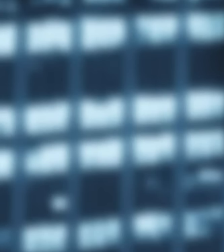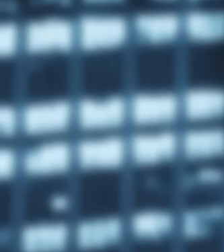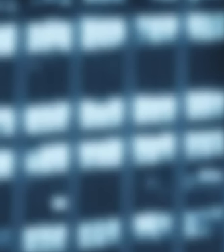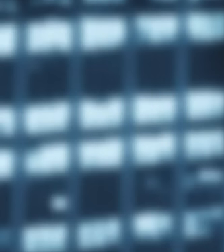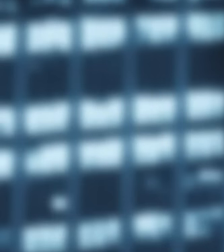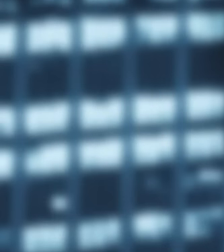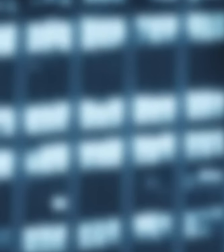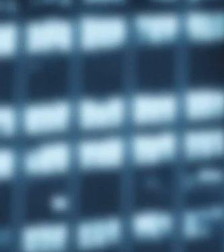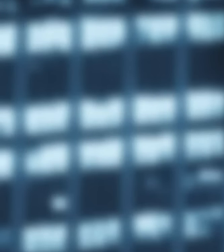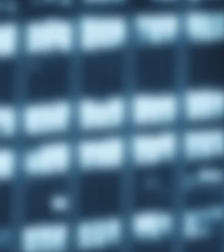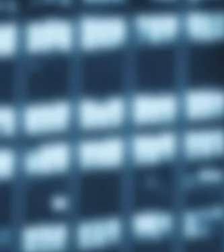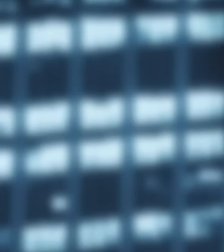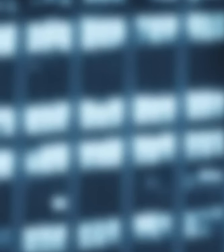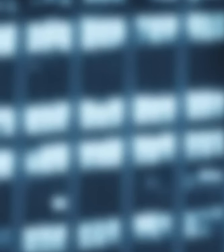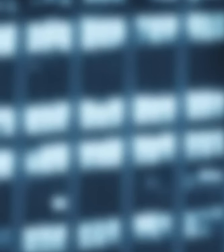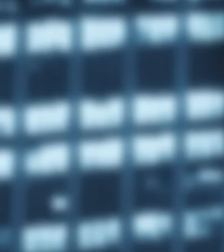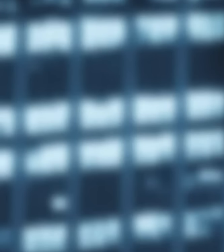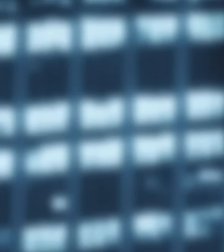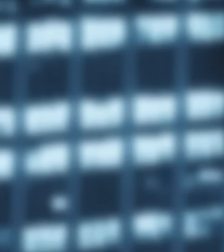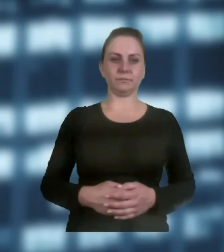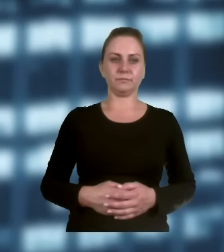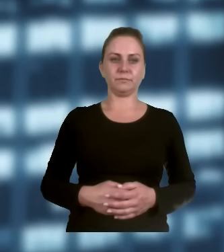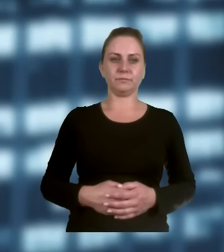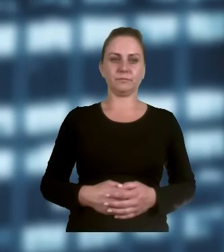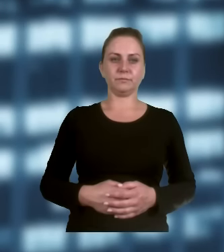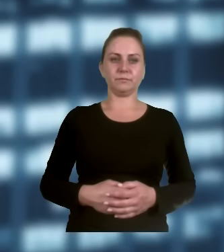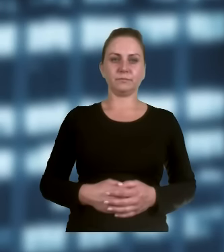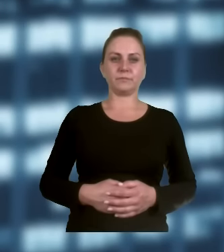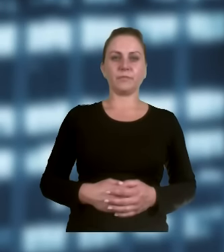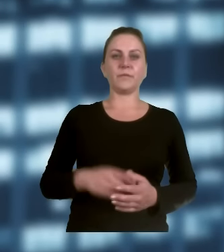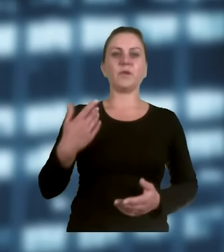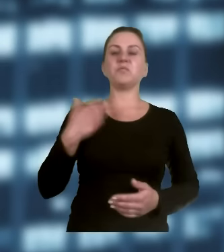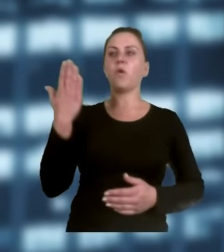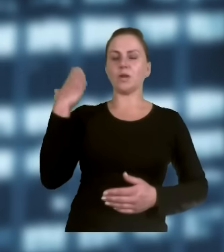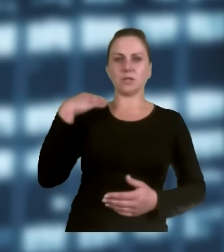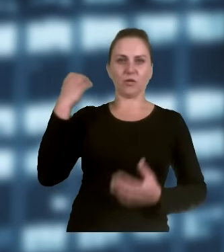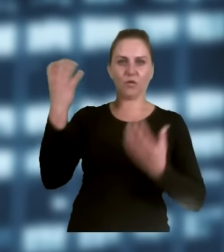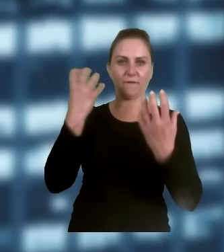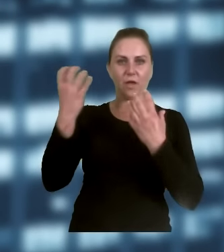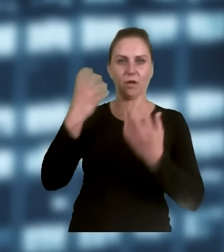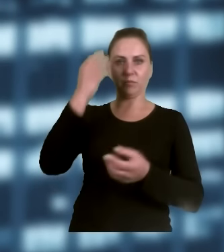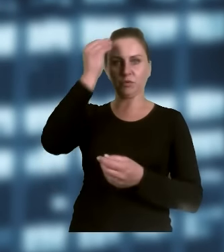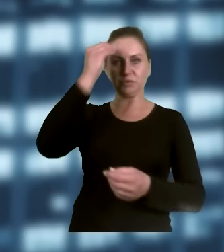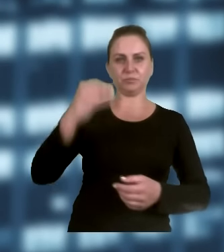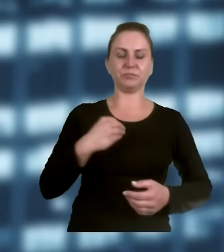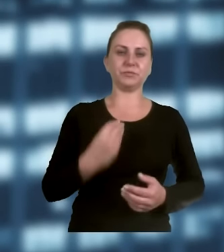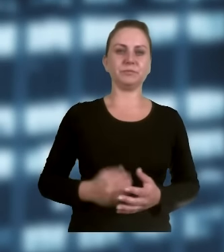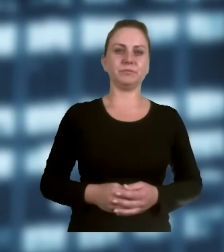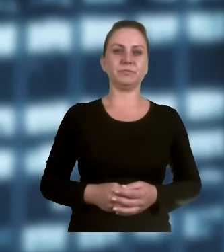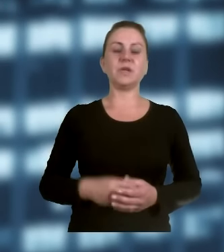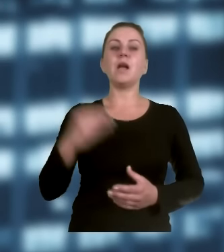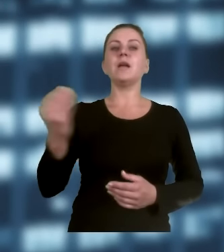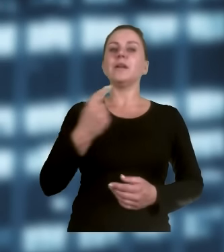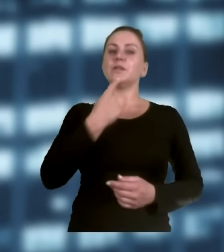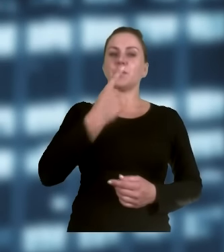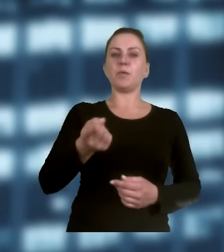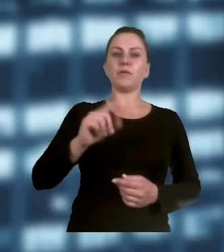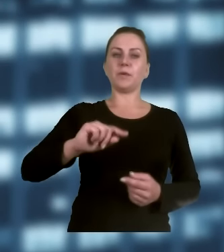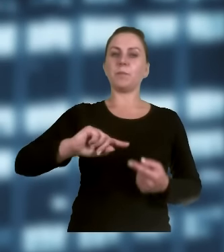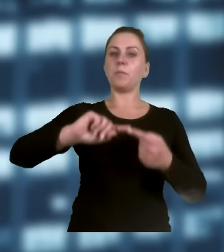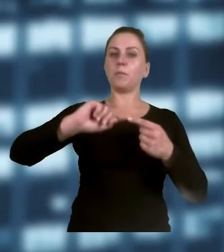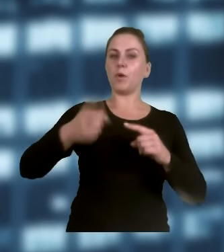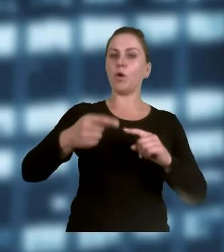która nadejszła ostatniej chwili. Pozwolą Państwo, że po tym, co